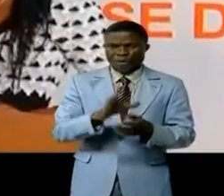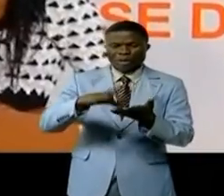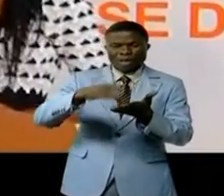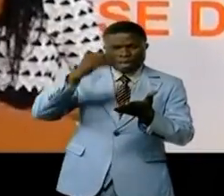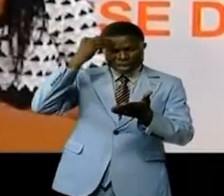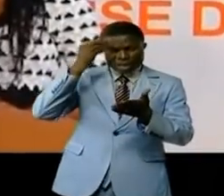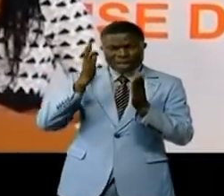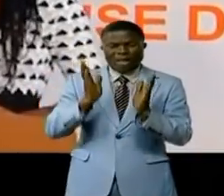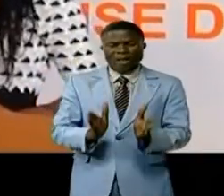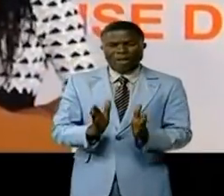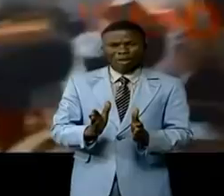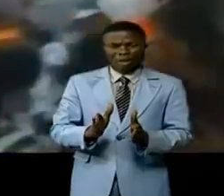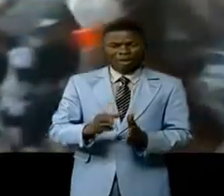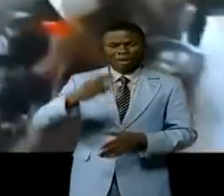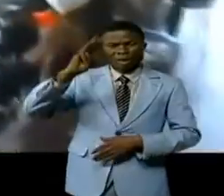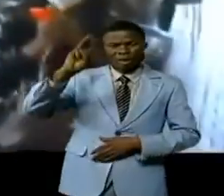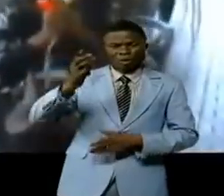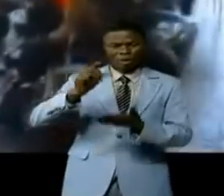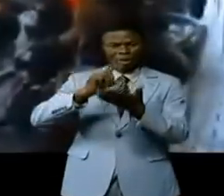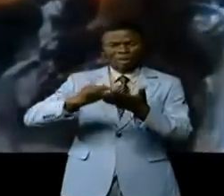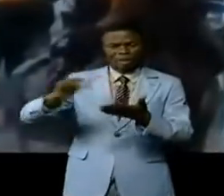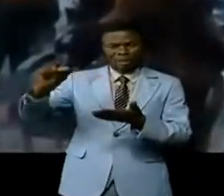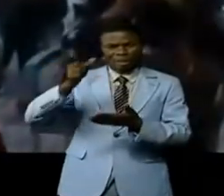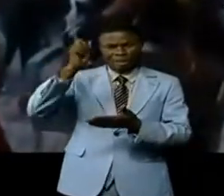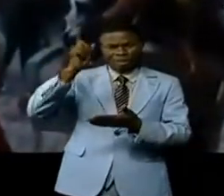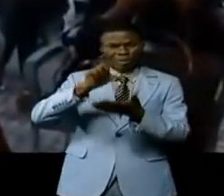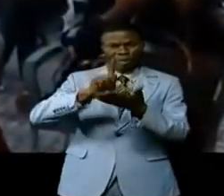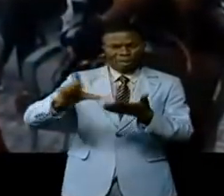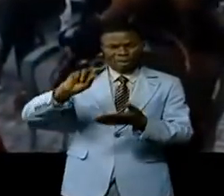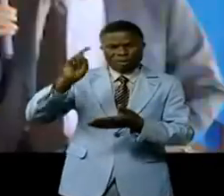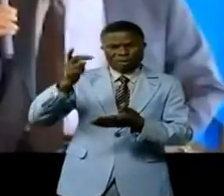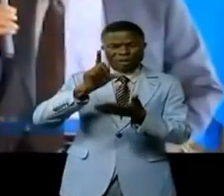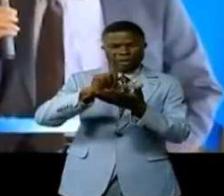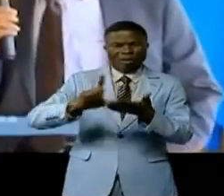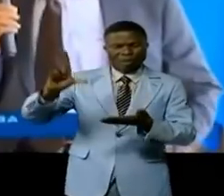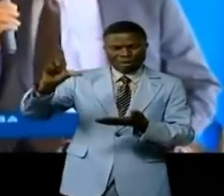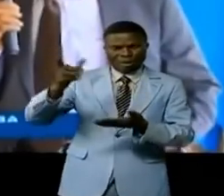lauréates sont 3e graduat, première licence et 2e licence.